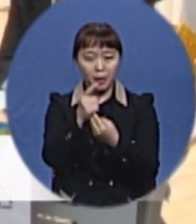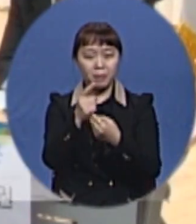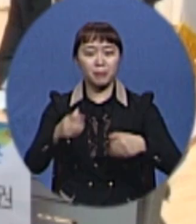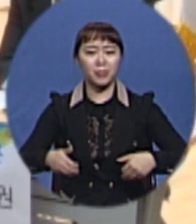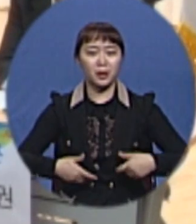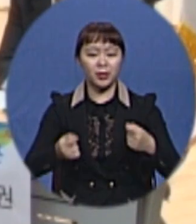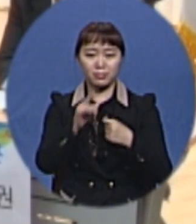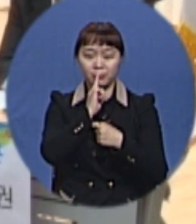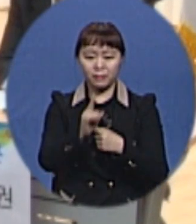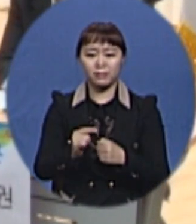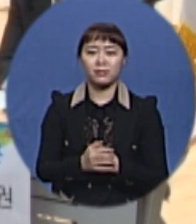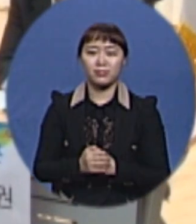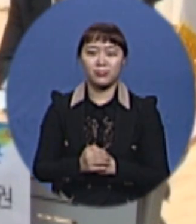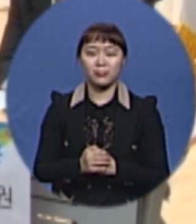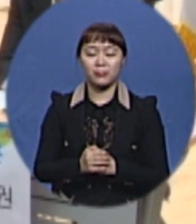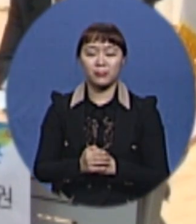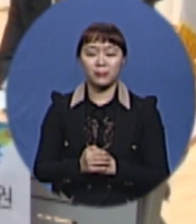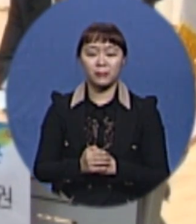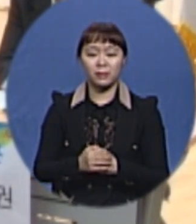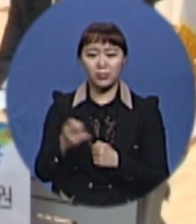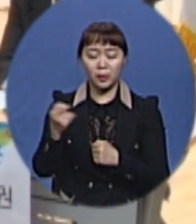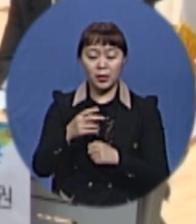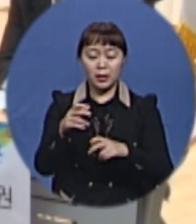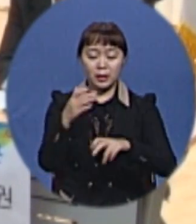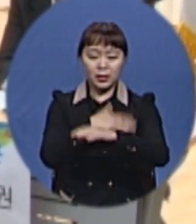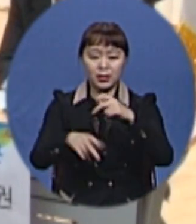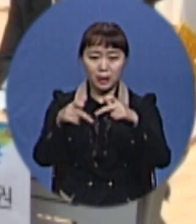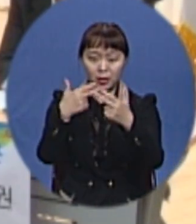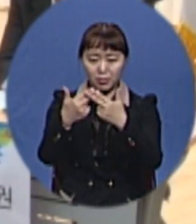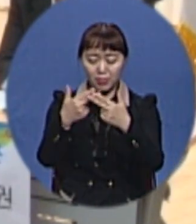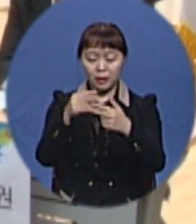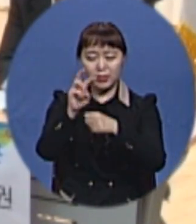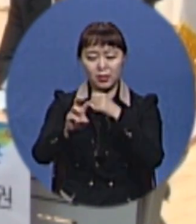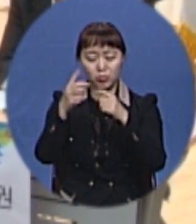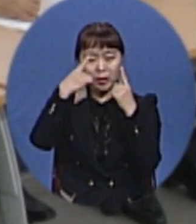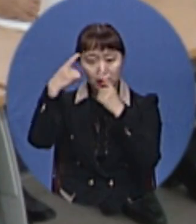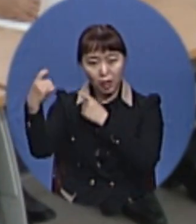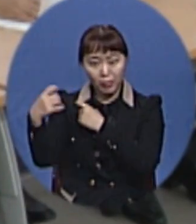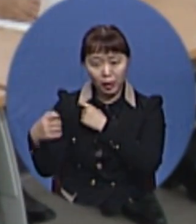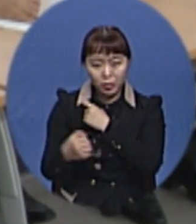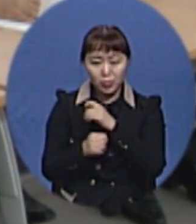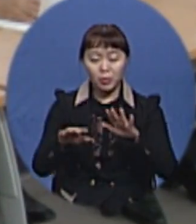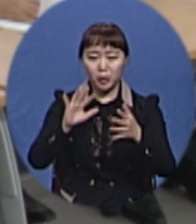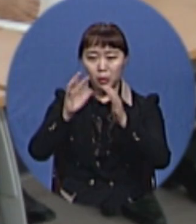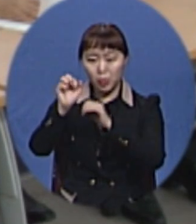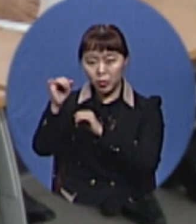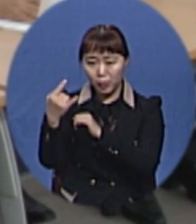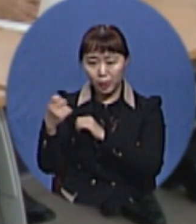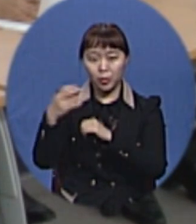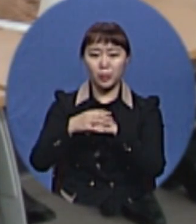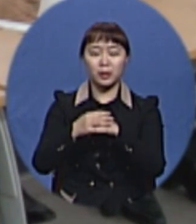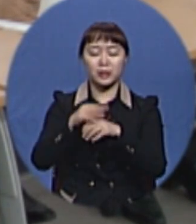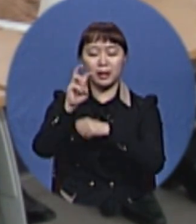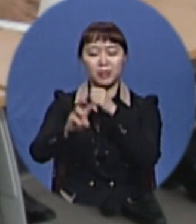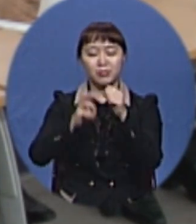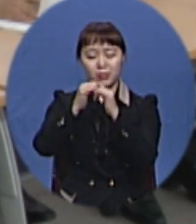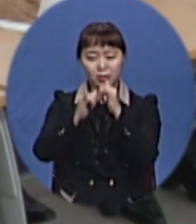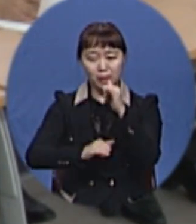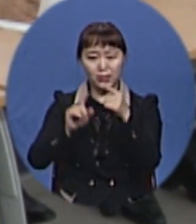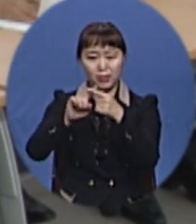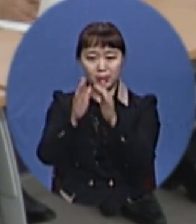한다고 강조했습니다. 한편 지장협은 창립 30주년을 기념해 토론회뿐만 아니라 30년사